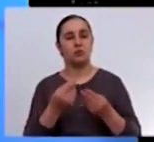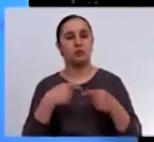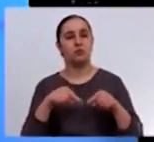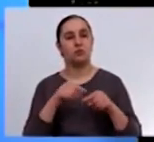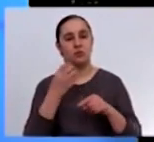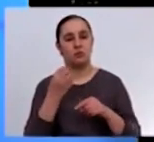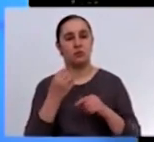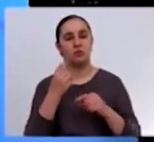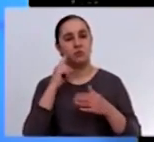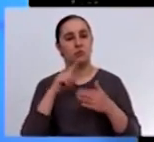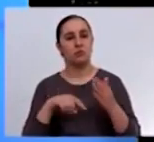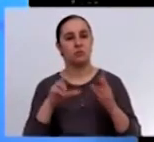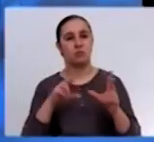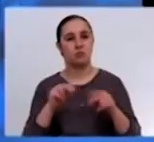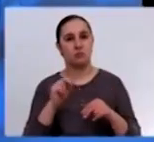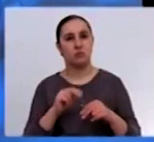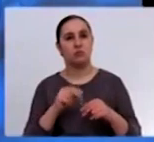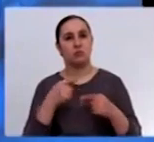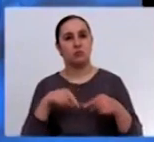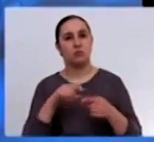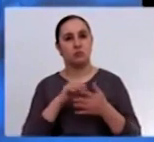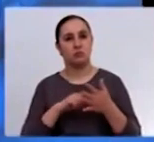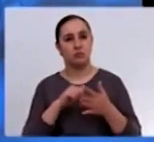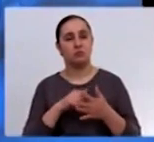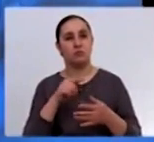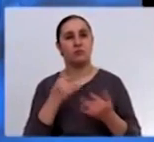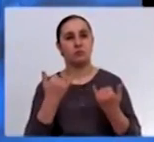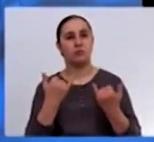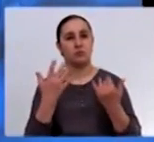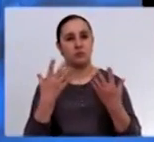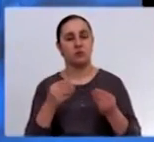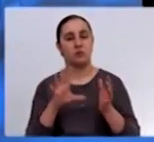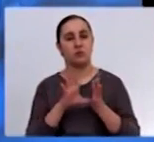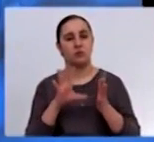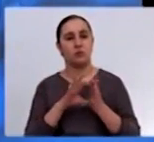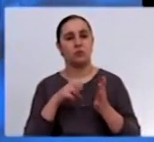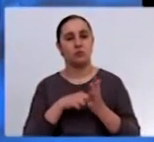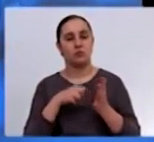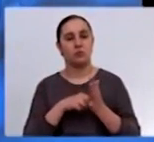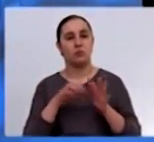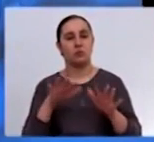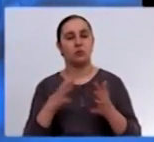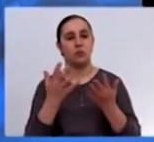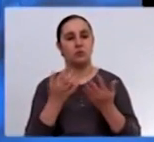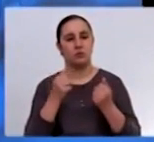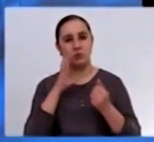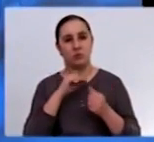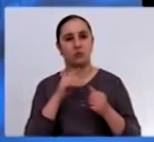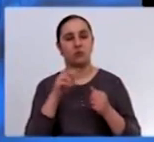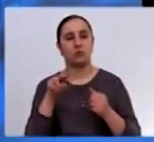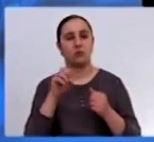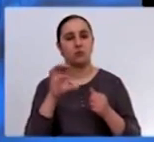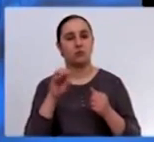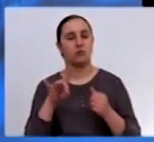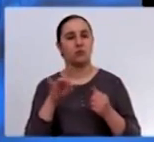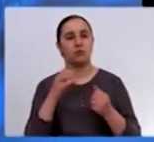ham ishonchli hisoblanadi. Shu sababli ham, demak, hozirgi kunda elektron pochtani o'rnini bosa oladigan dastur hali